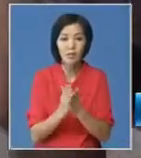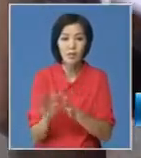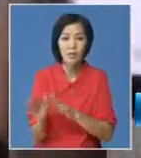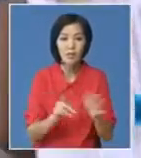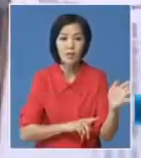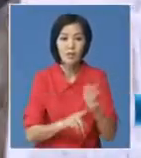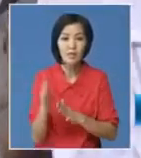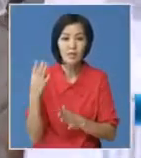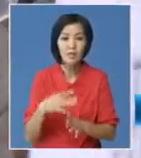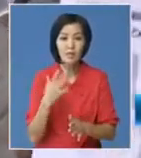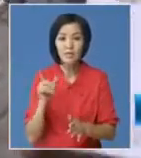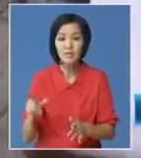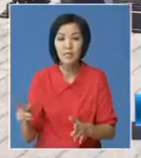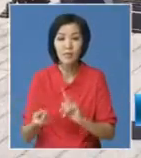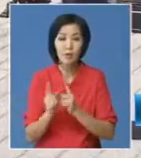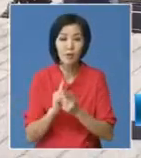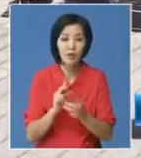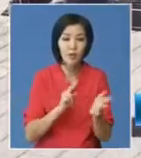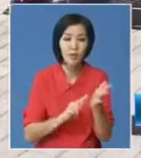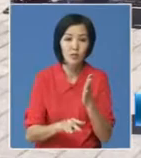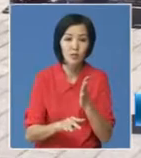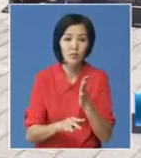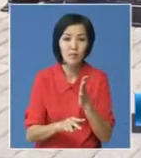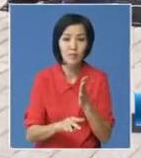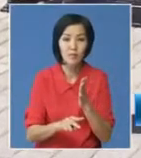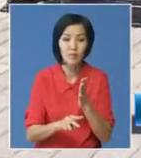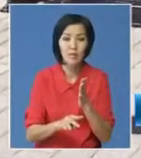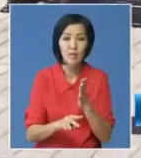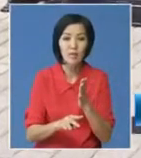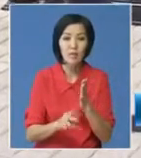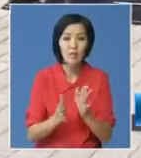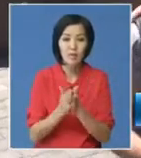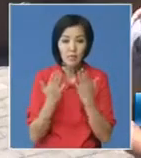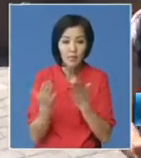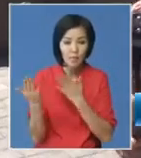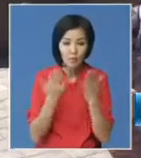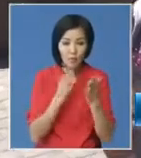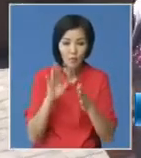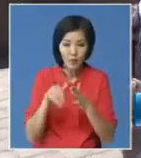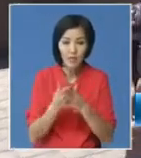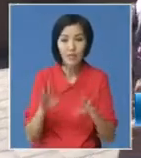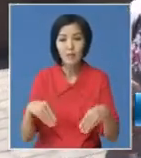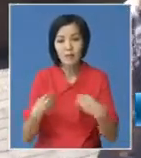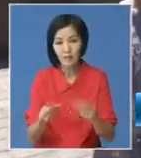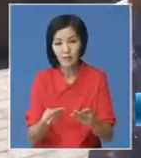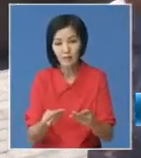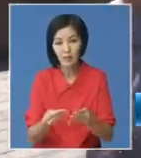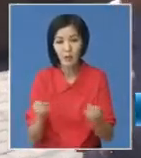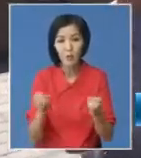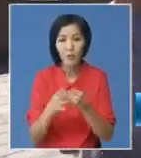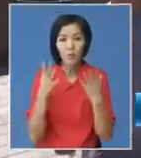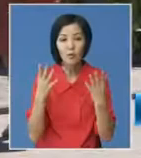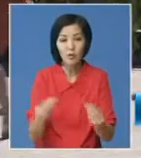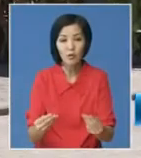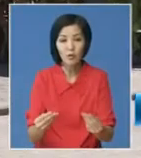кітап алмастырған, ал 70-ке жуық азамат буккроссингтен алыстамай кітапты оқып, қайтарып берген. Сонымен қатар 15 күннің